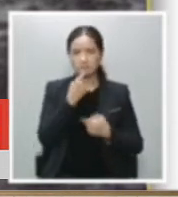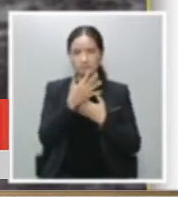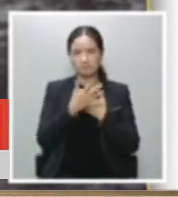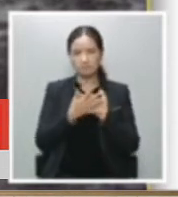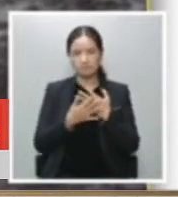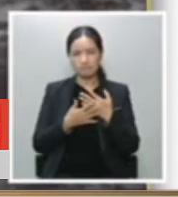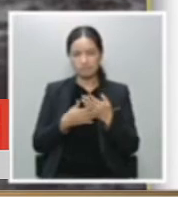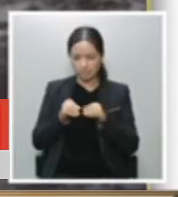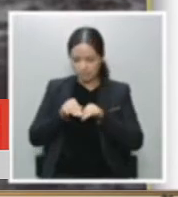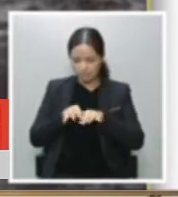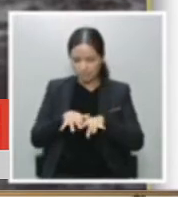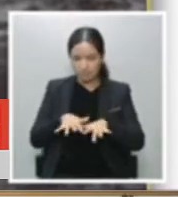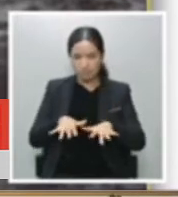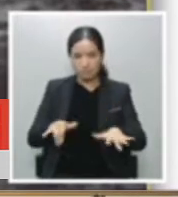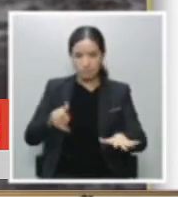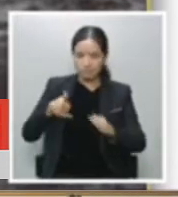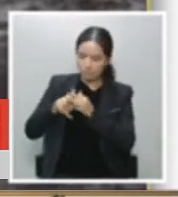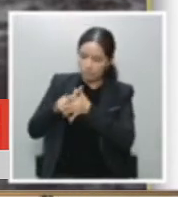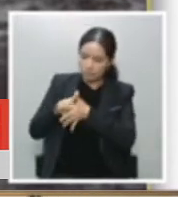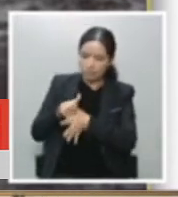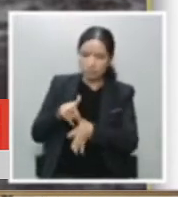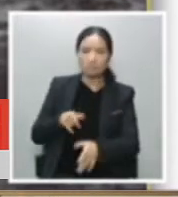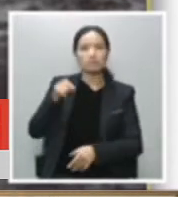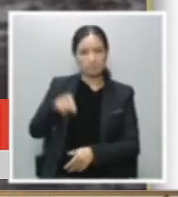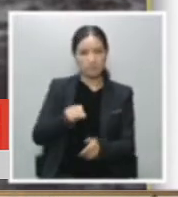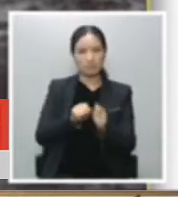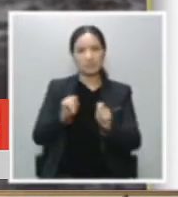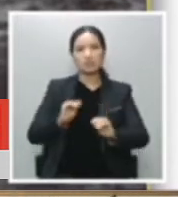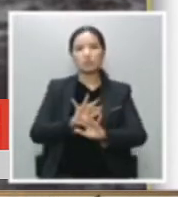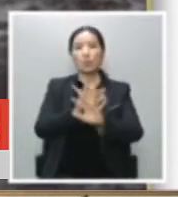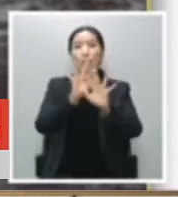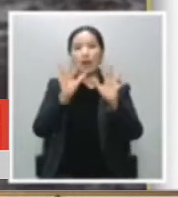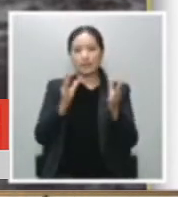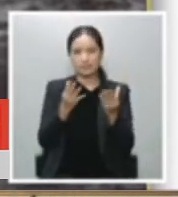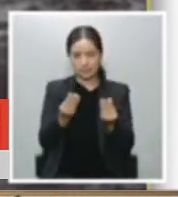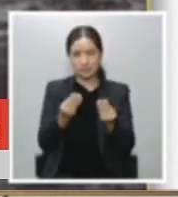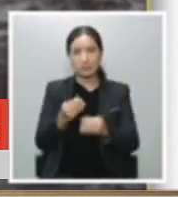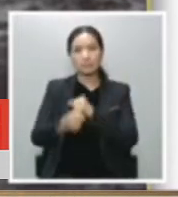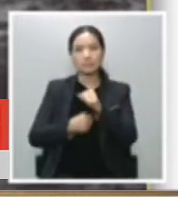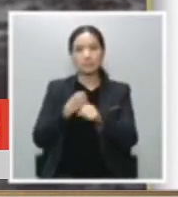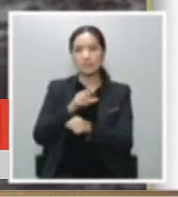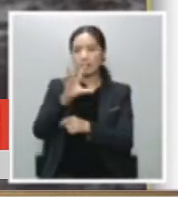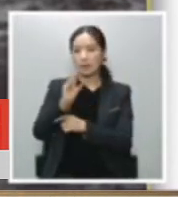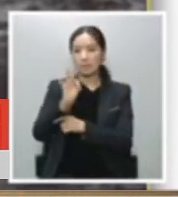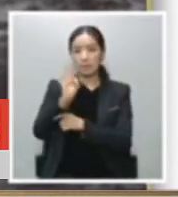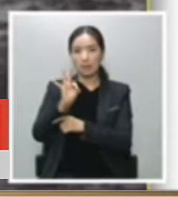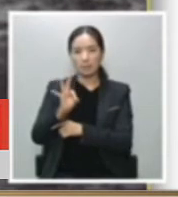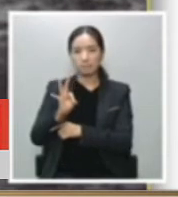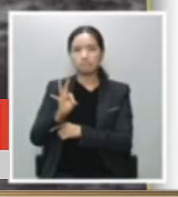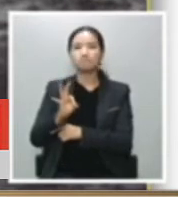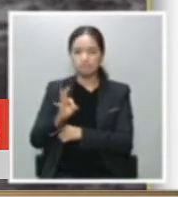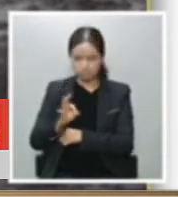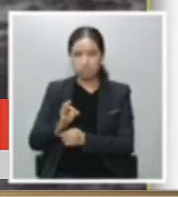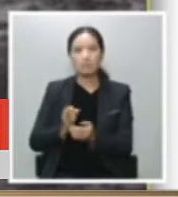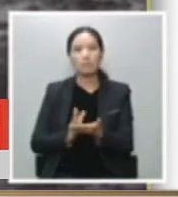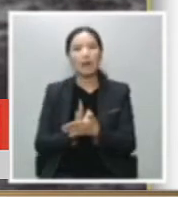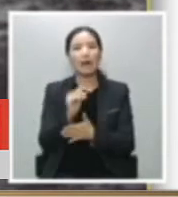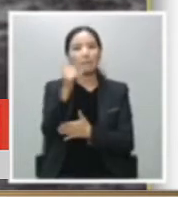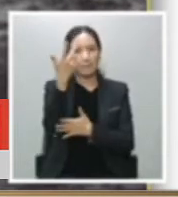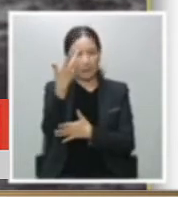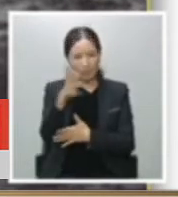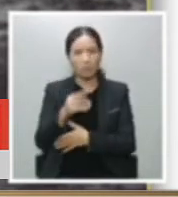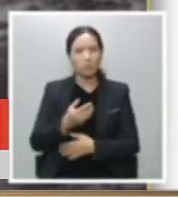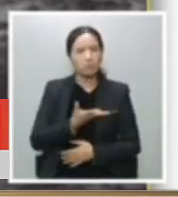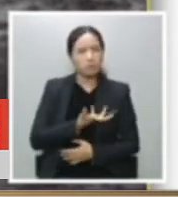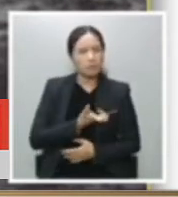องไหลเต็มร่างในสว่างแดนดิน59ปีผ่านไปใครเจ็บปวดอำ